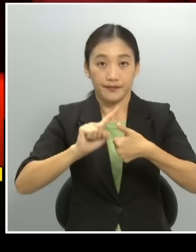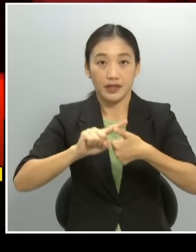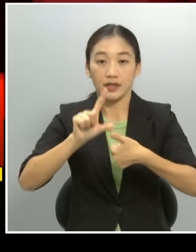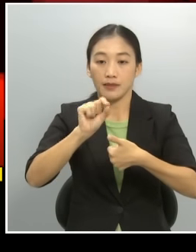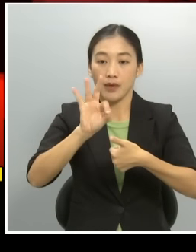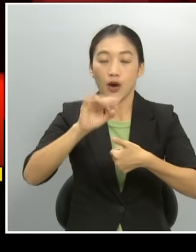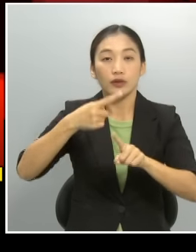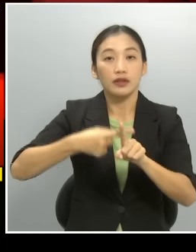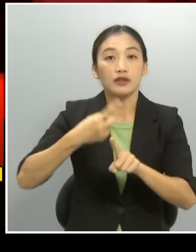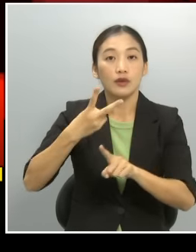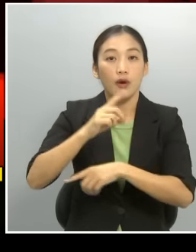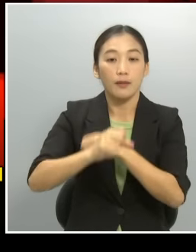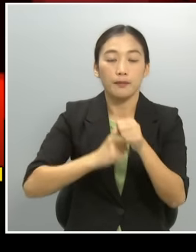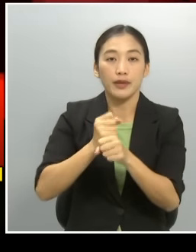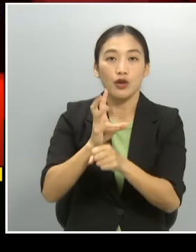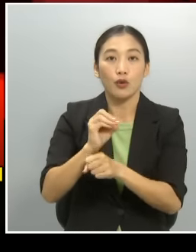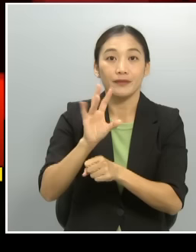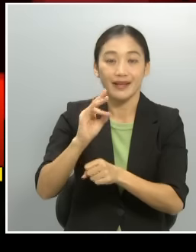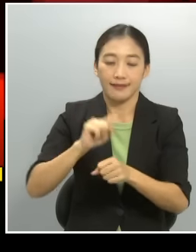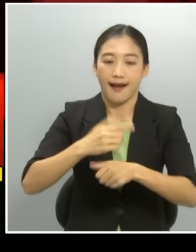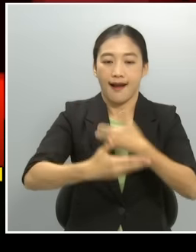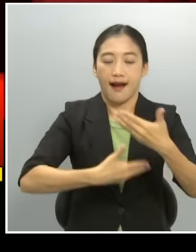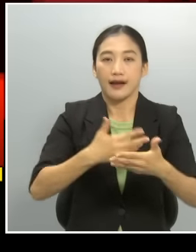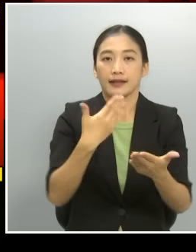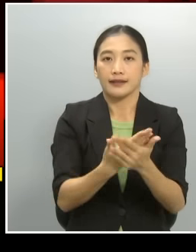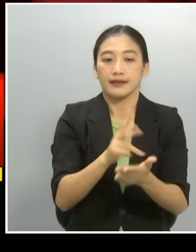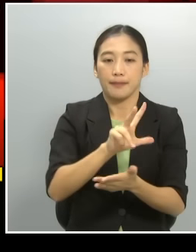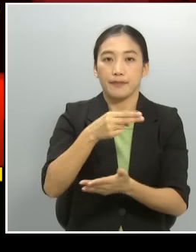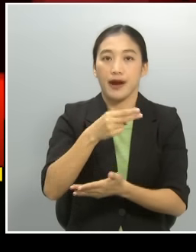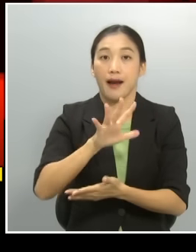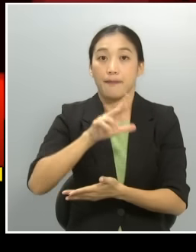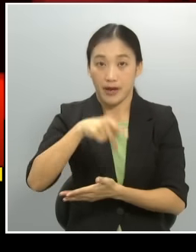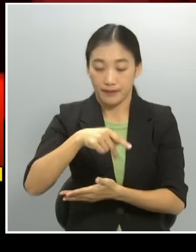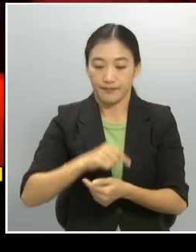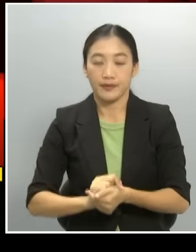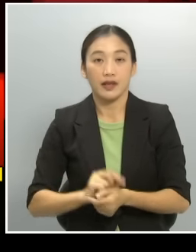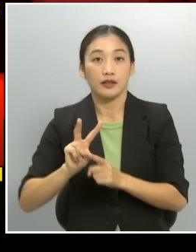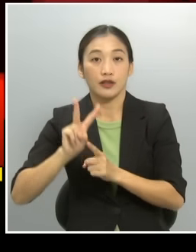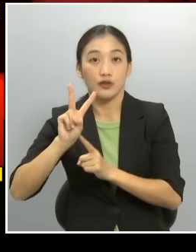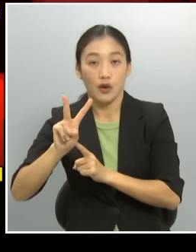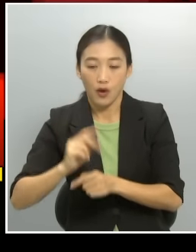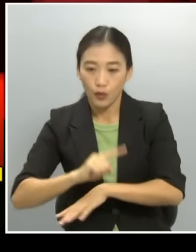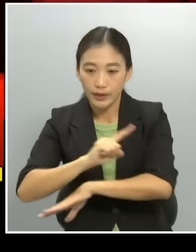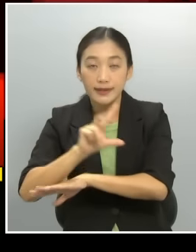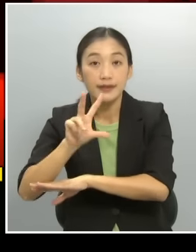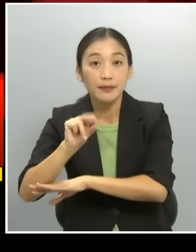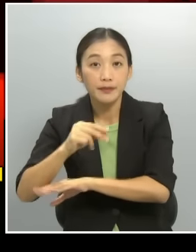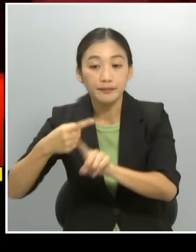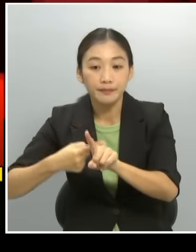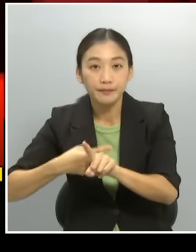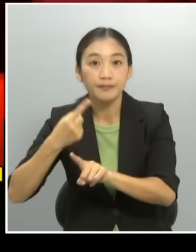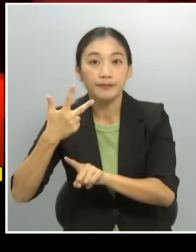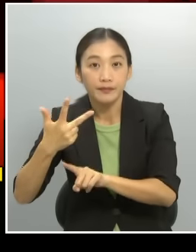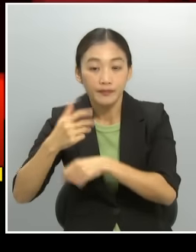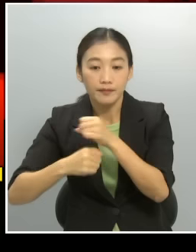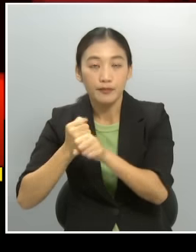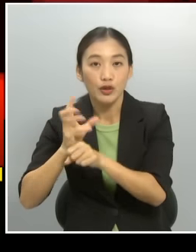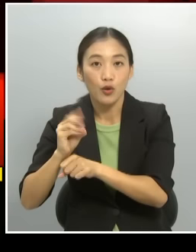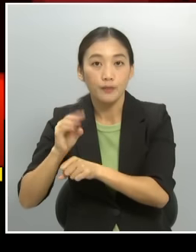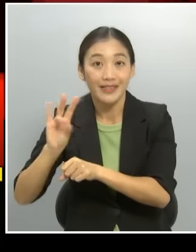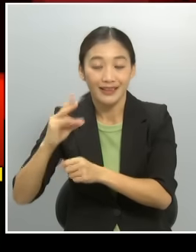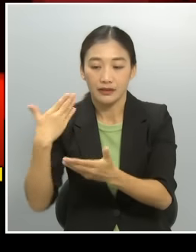า 35,000 บาทครั้งที่2ครับเมื่อที่30มีนาคมปี67ขายเป็นในราคา 45,000 บ